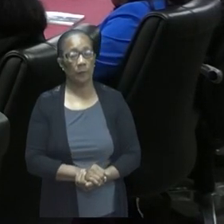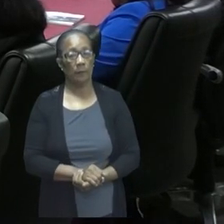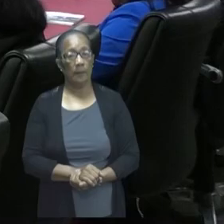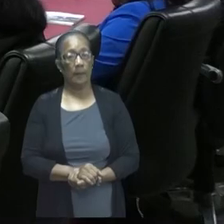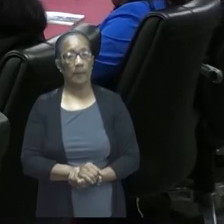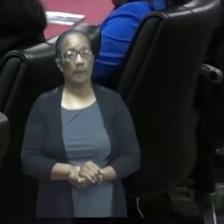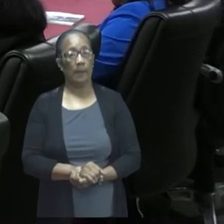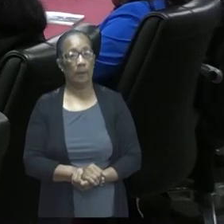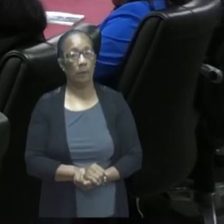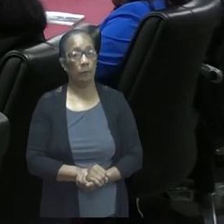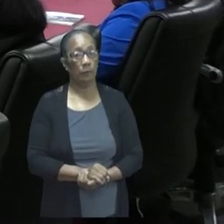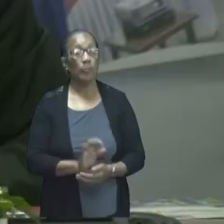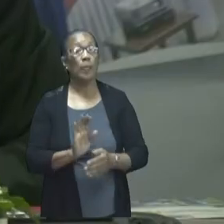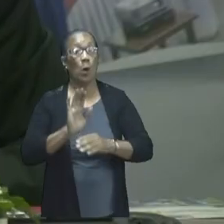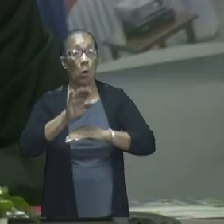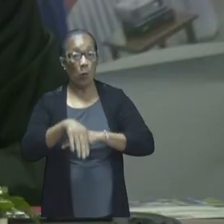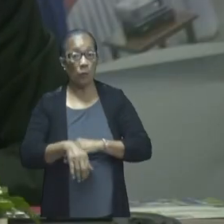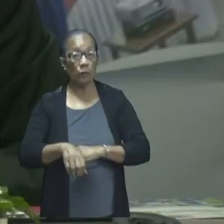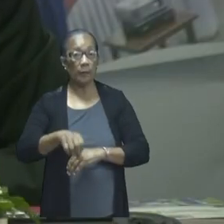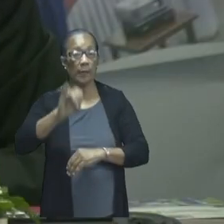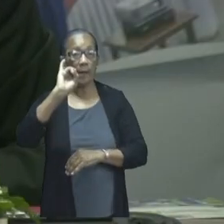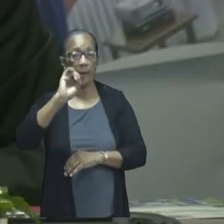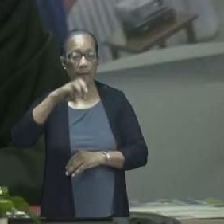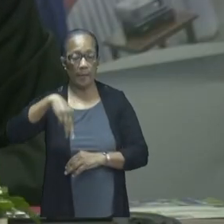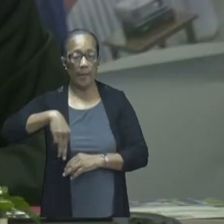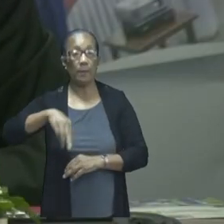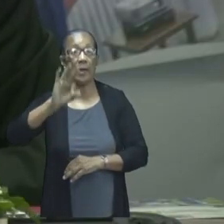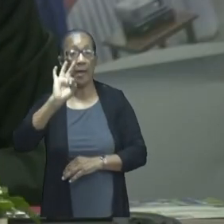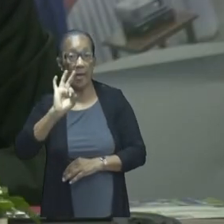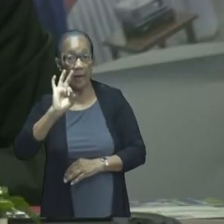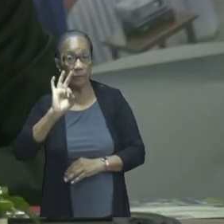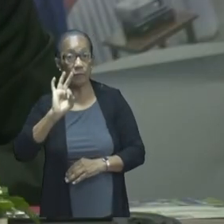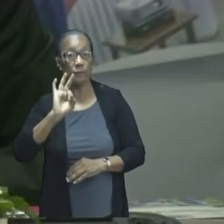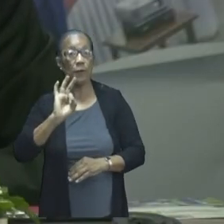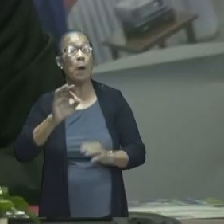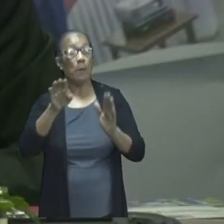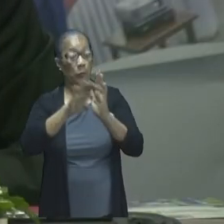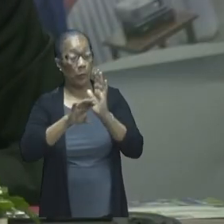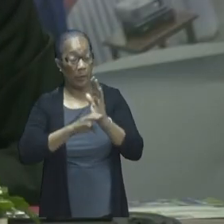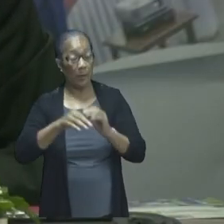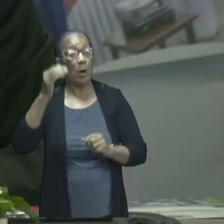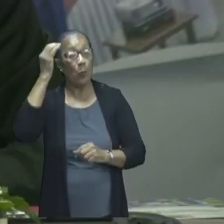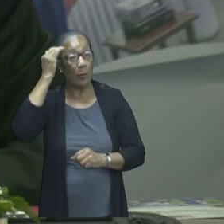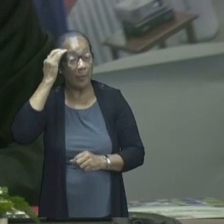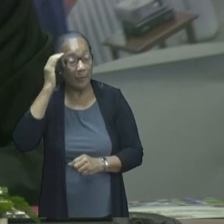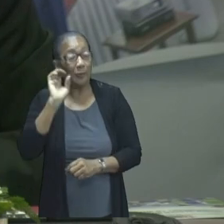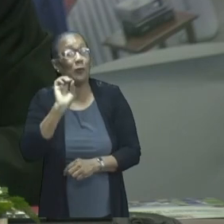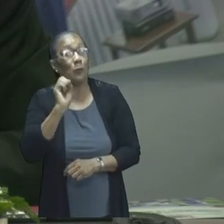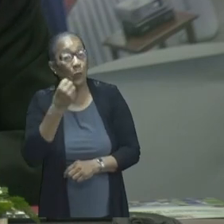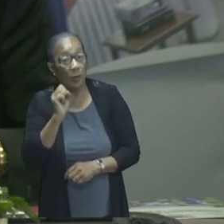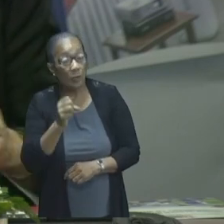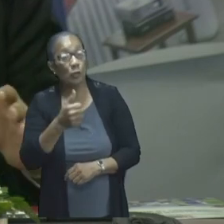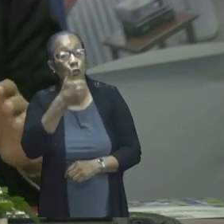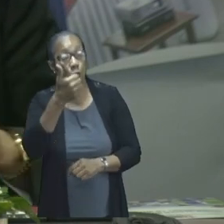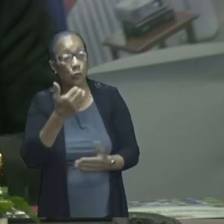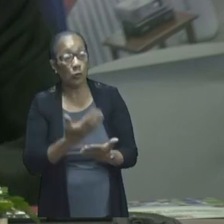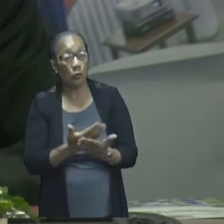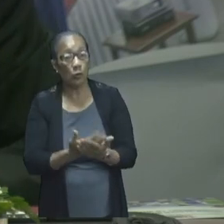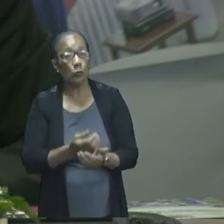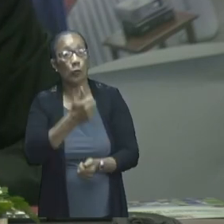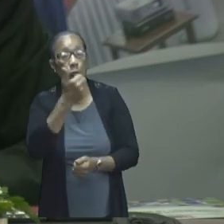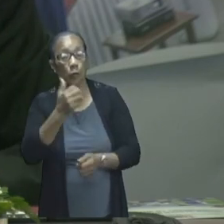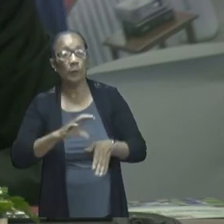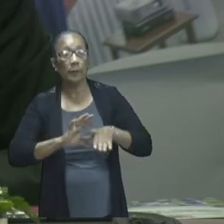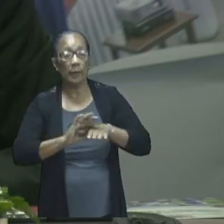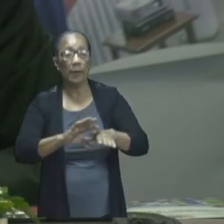voor wat betreft die mf programma we weten dat heel zwaar is we hebben het goed gebeurt het wat goed begeleid door het aan je merkt